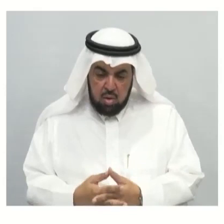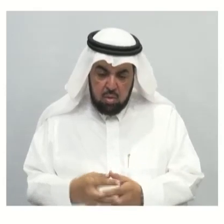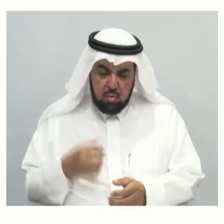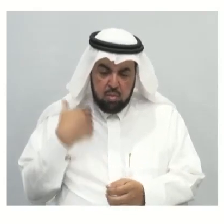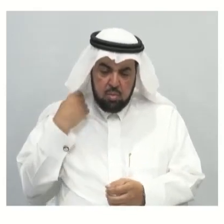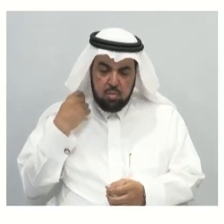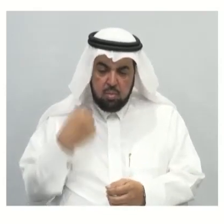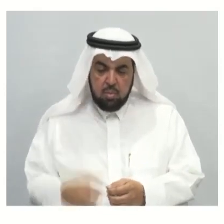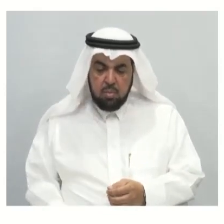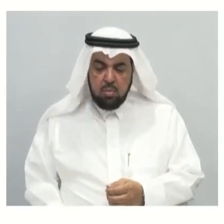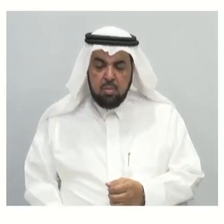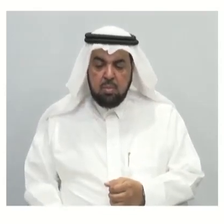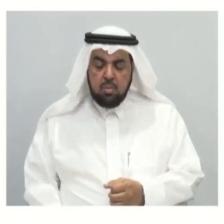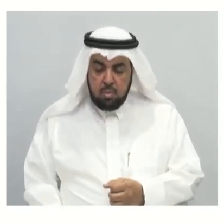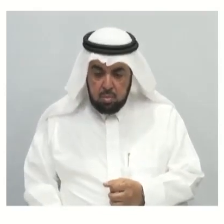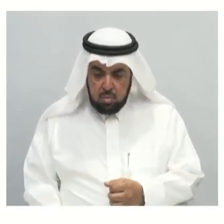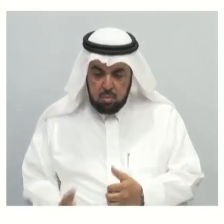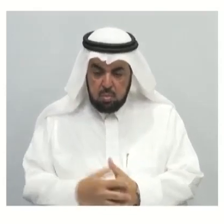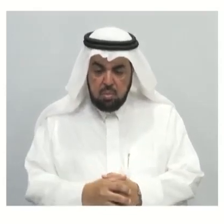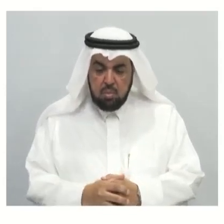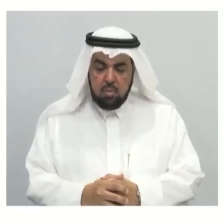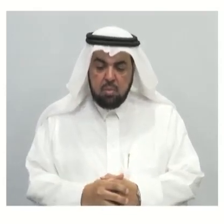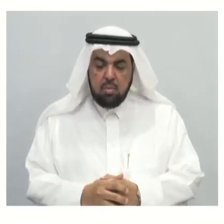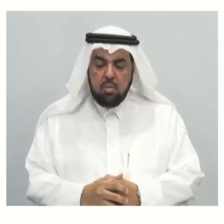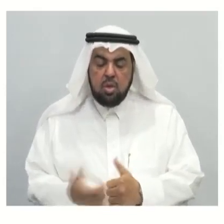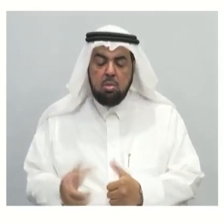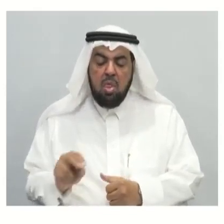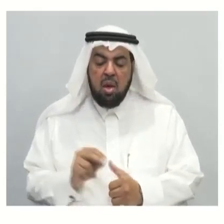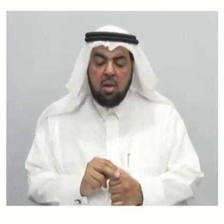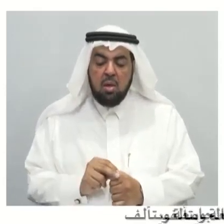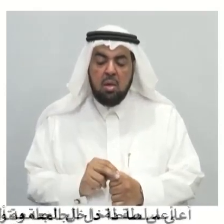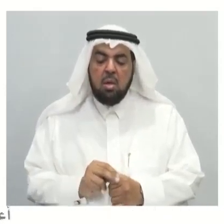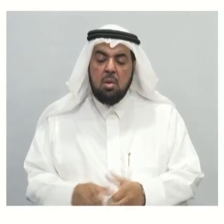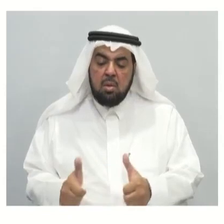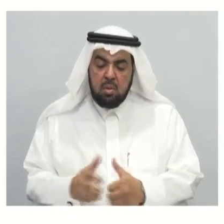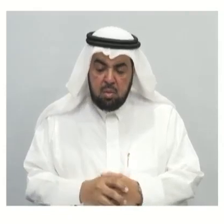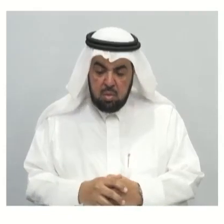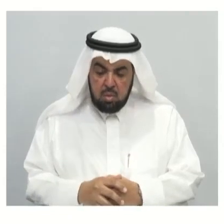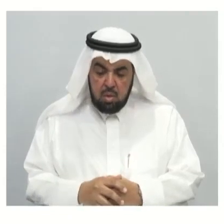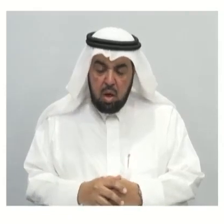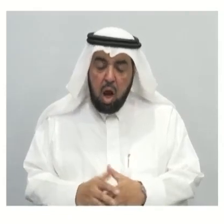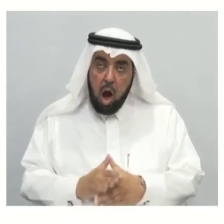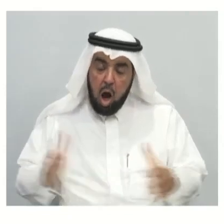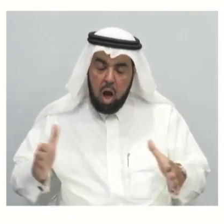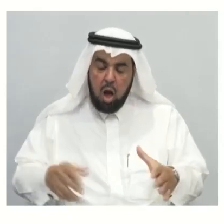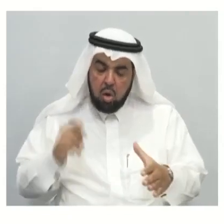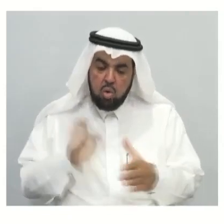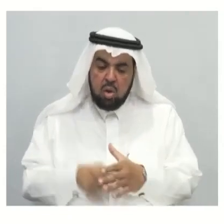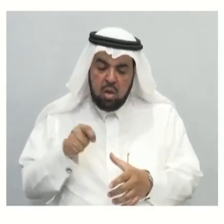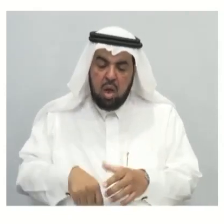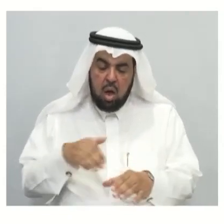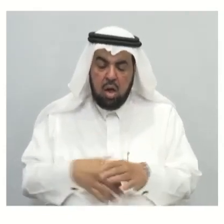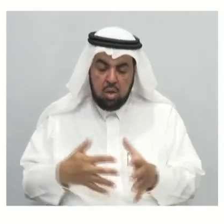هذه في هذا الجدول مجلس الجامعه ماذا يمثل احسنتم اعلى سلطه